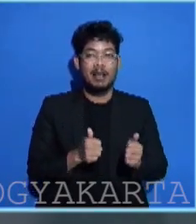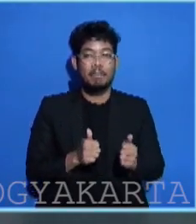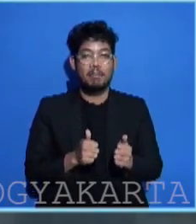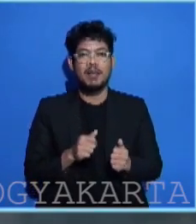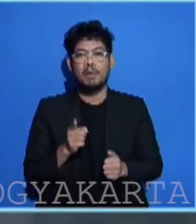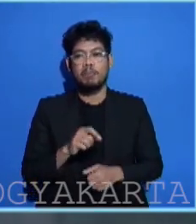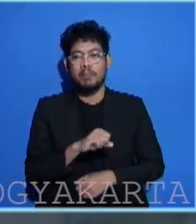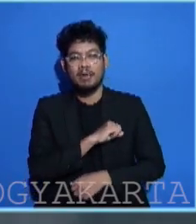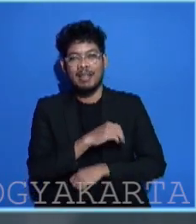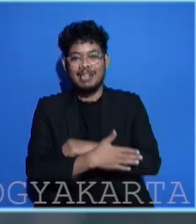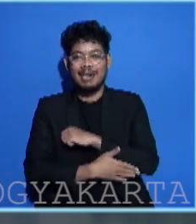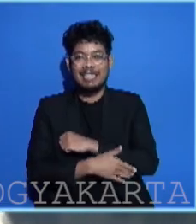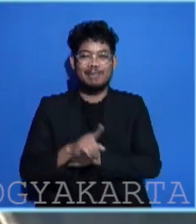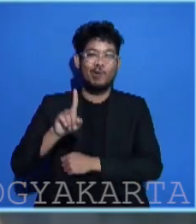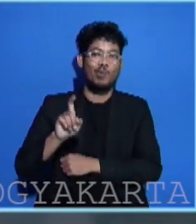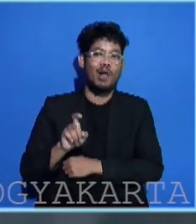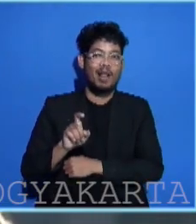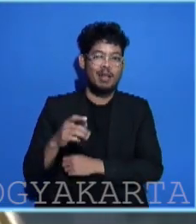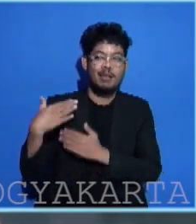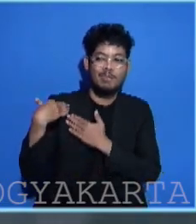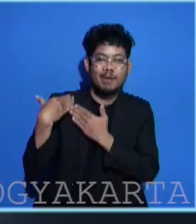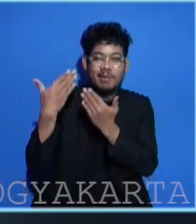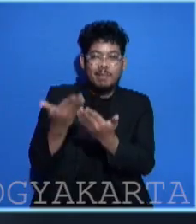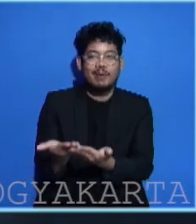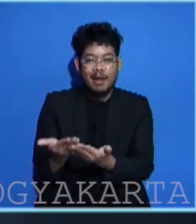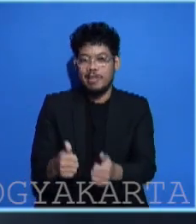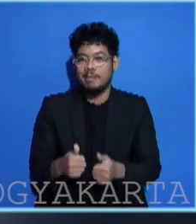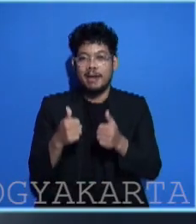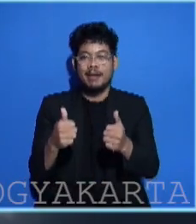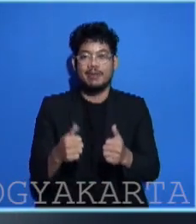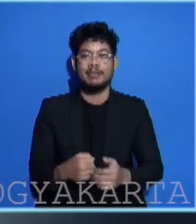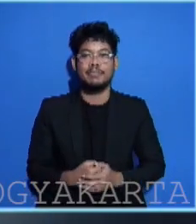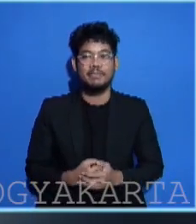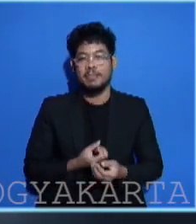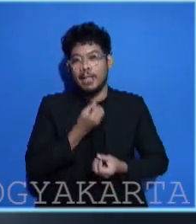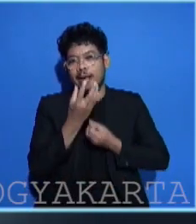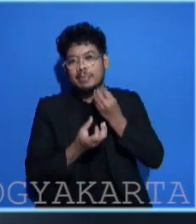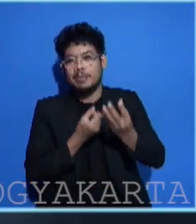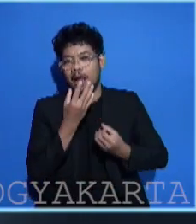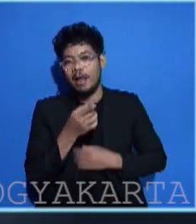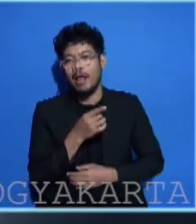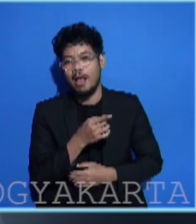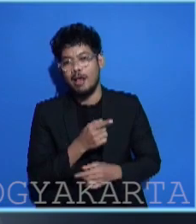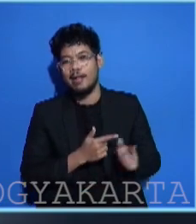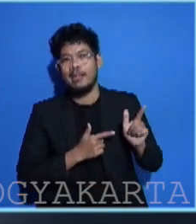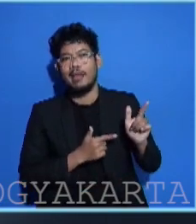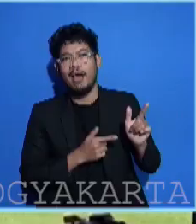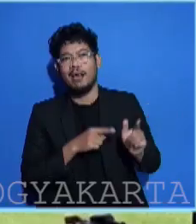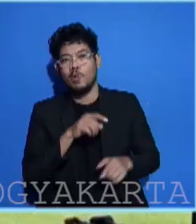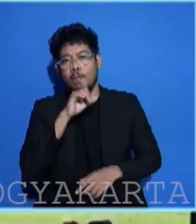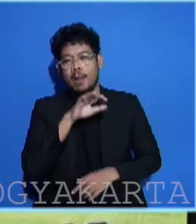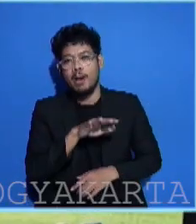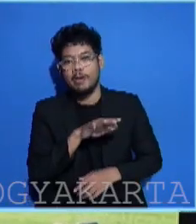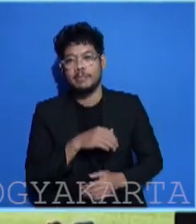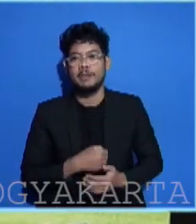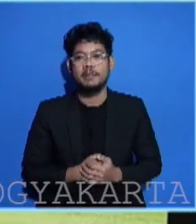bangsa dan negeri ini membutuhkan pengabdian terbaik kalian. Dalam amanatnya, Kasau Marsikal TNI Fajar Prasetyo menyampaikan,